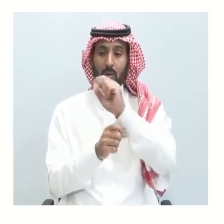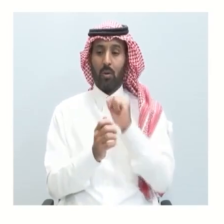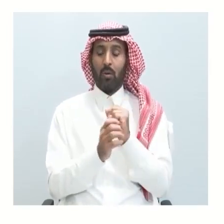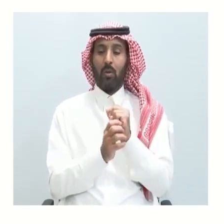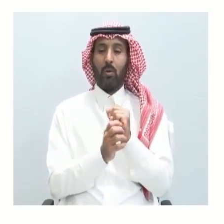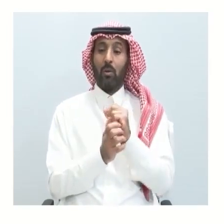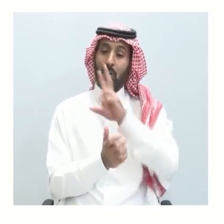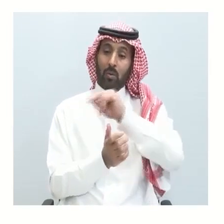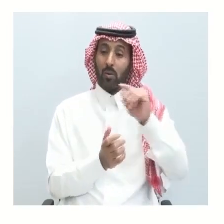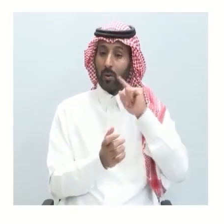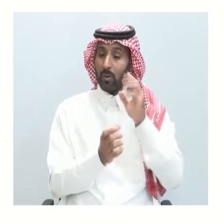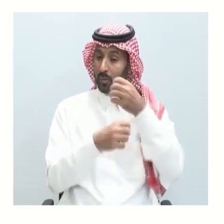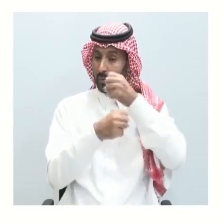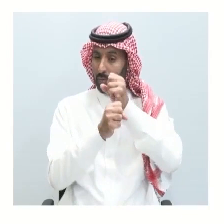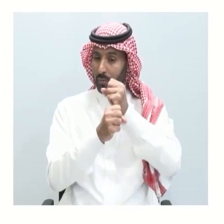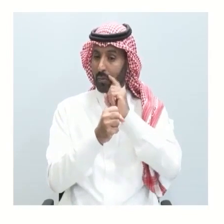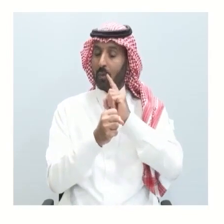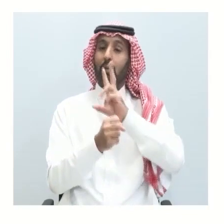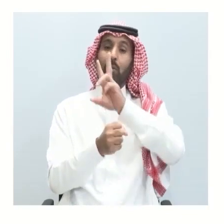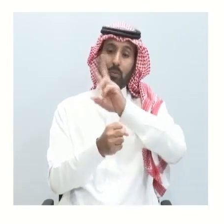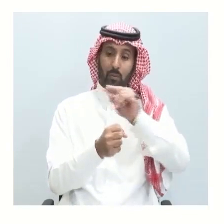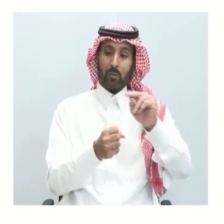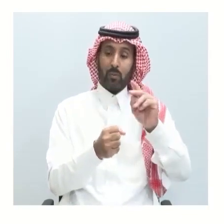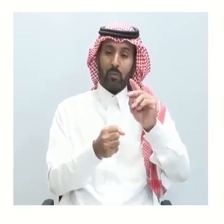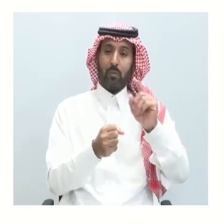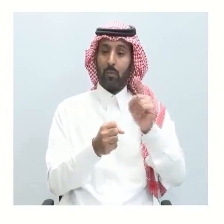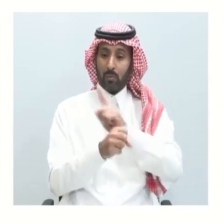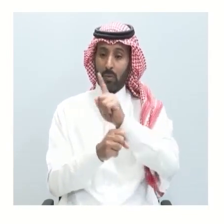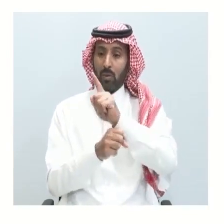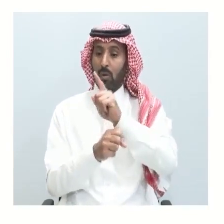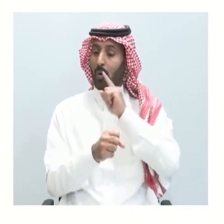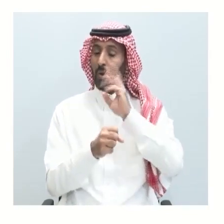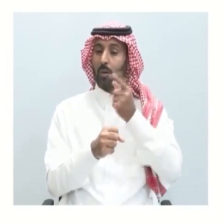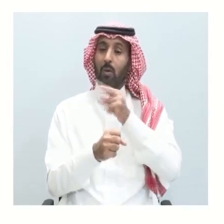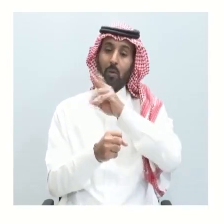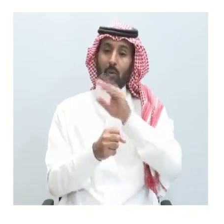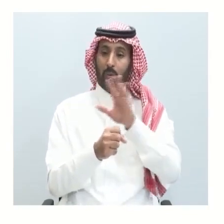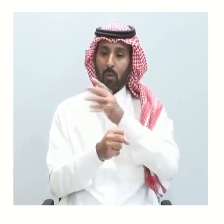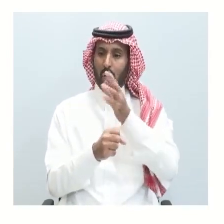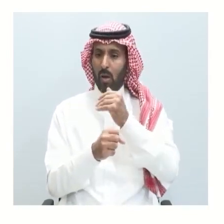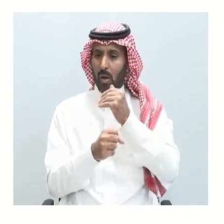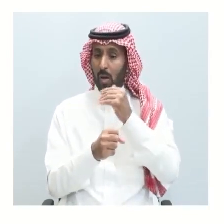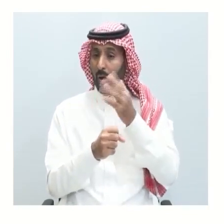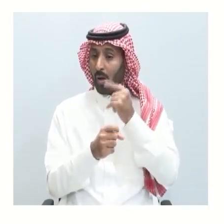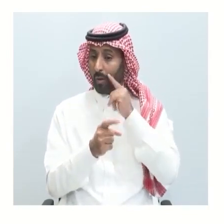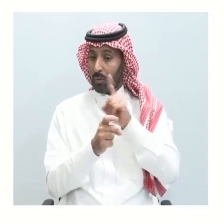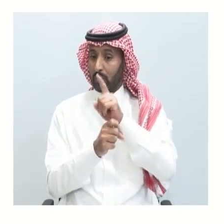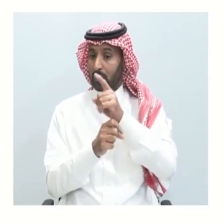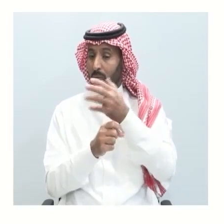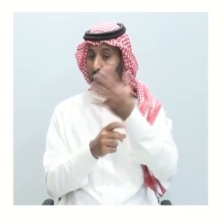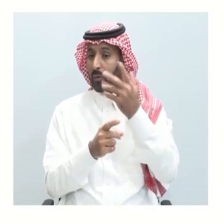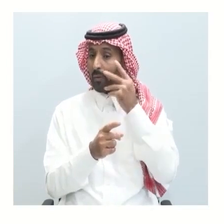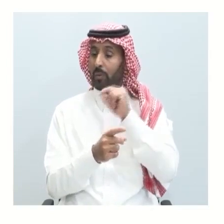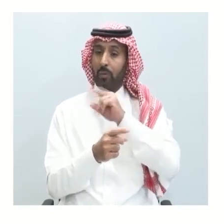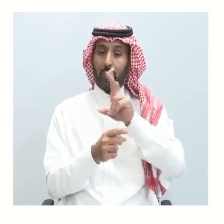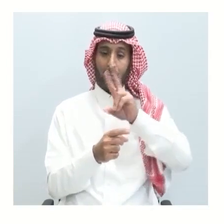حالة غازية. إذا هنا معنى كلمة متجانس، معنى كلمة متجانس أو حدد هذا التفاعل هو متجانس، انظر